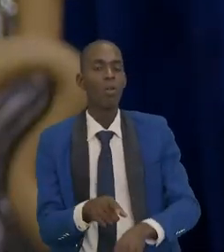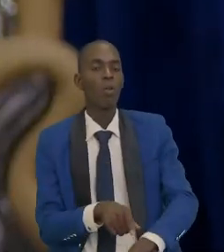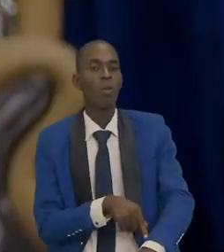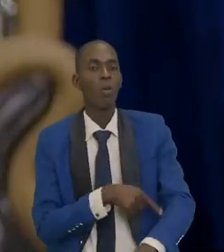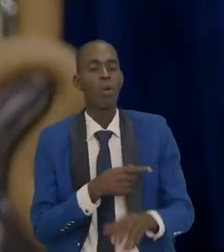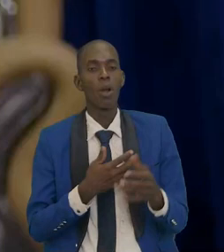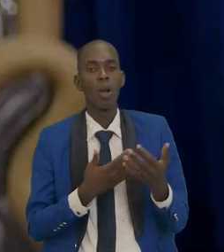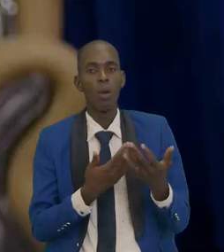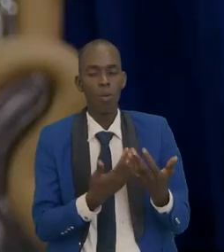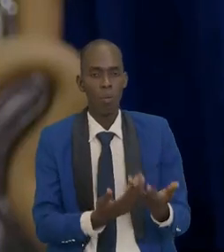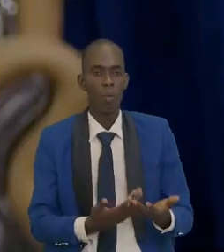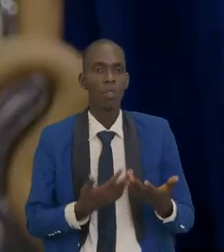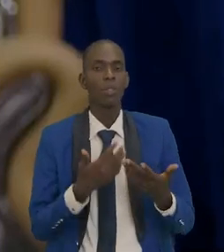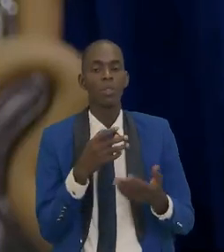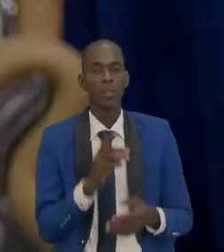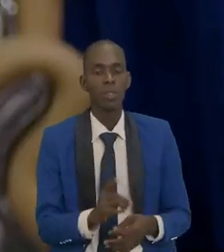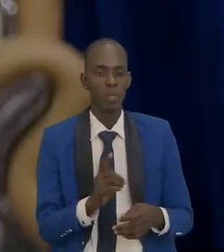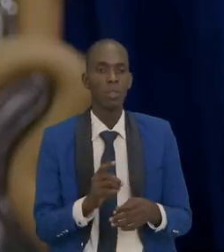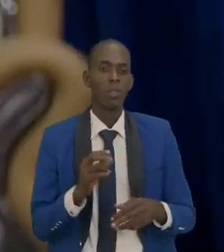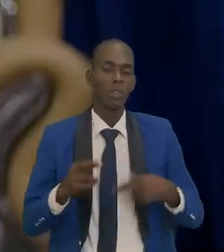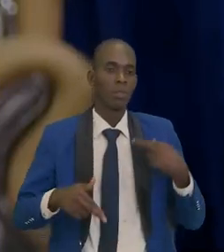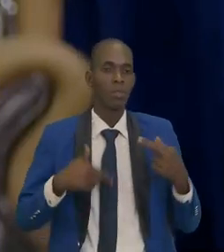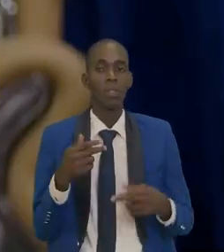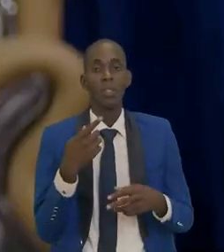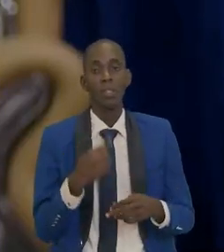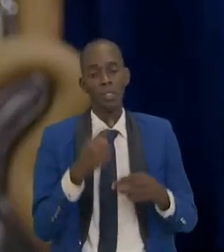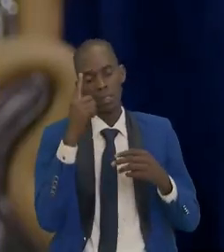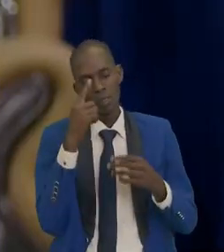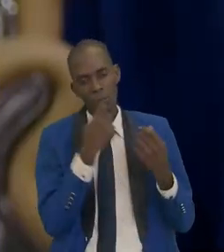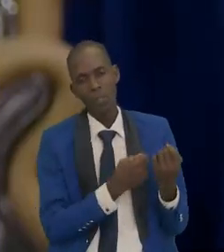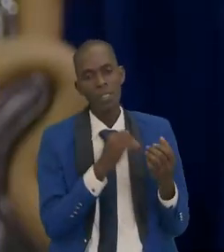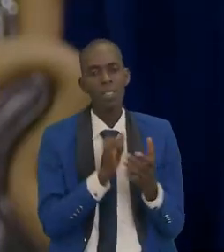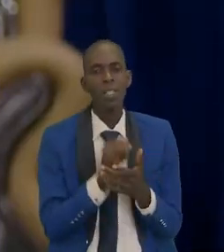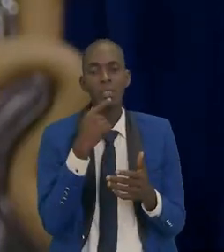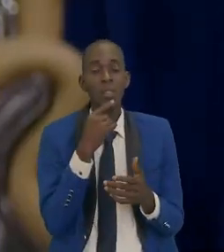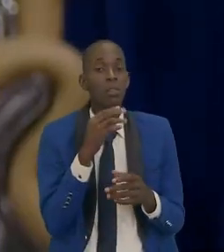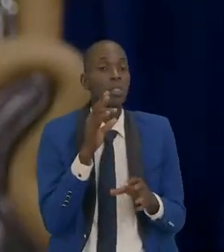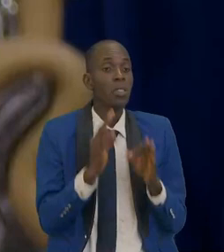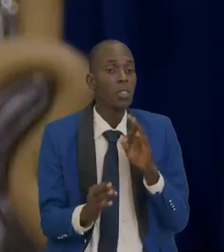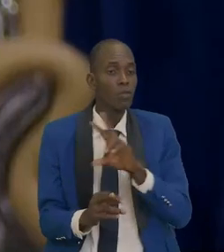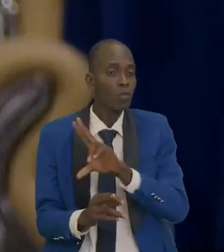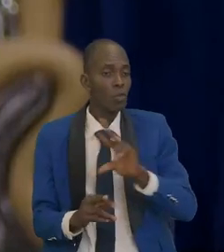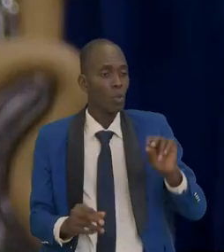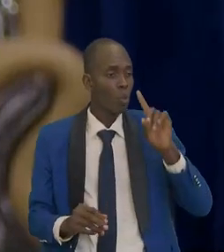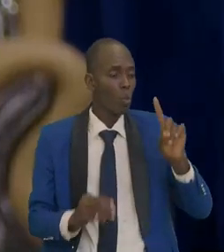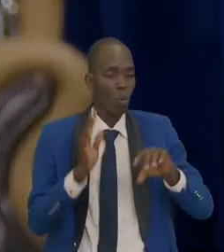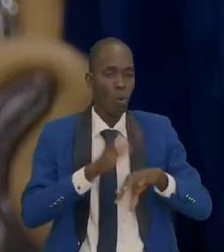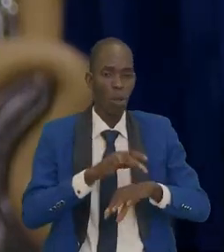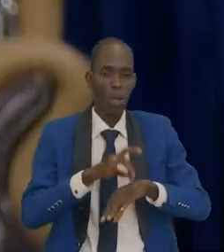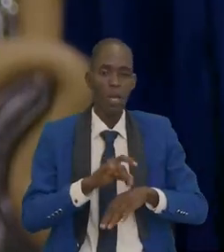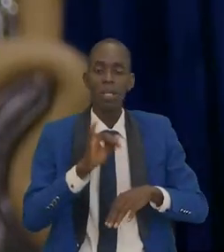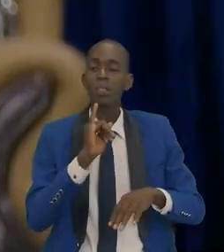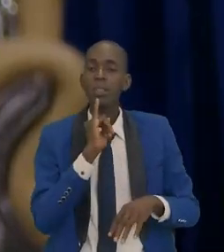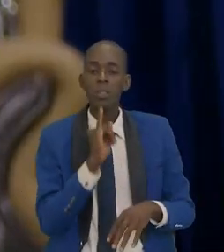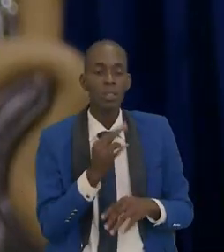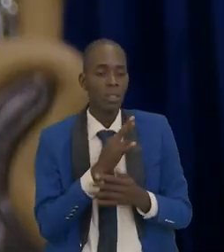qui reçoit le réveil longtemps attendu, c'est la foi qui dit, même si personne d'autre n'est juste, moi, j'aurai